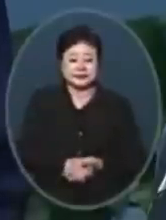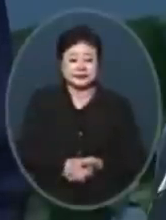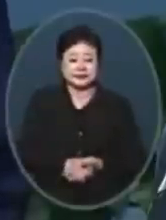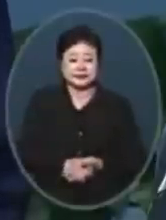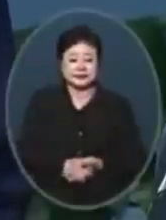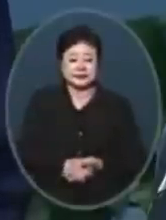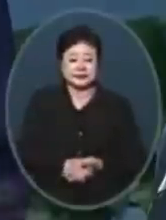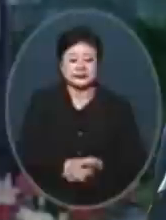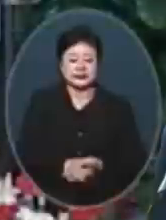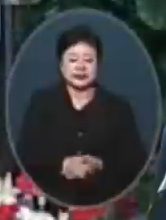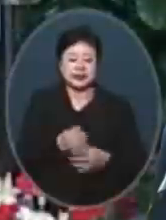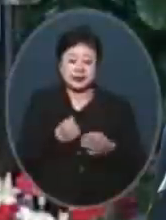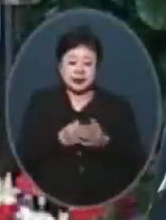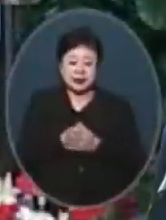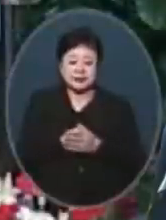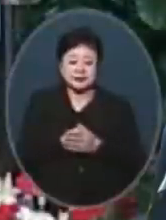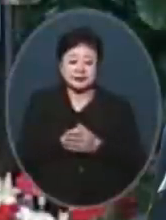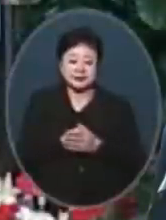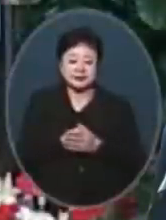그래서